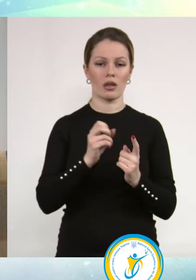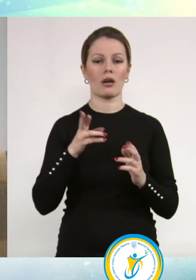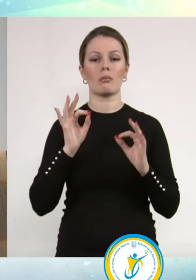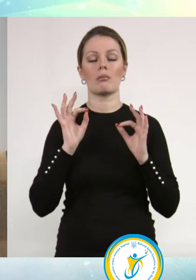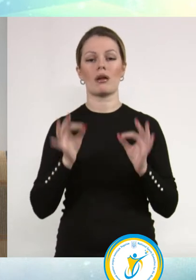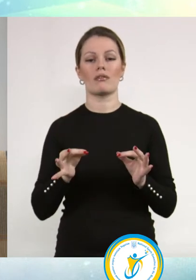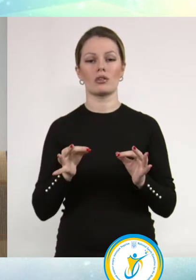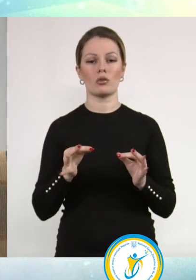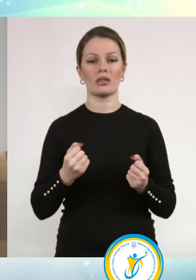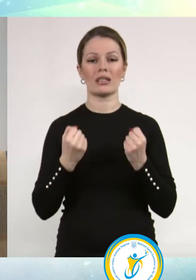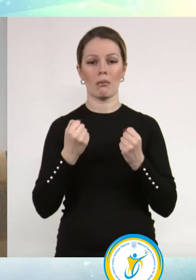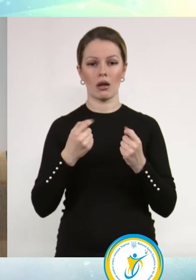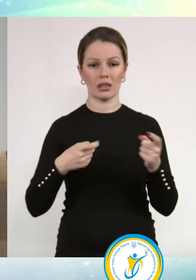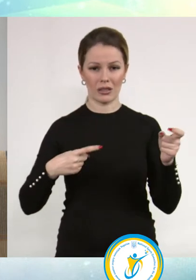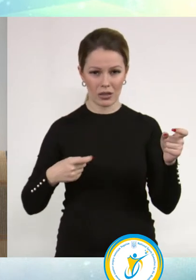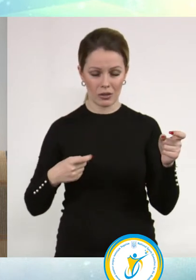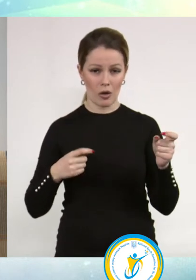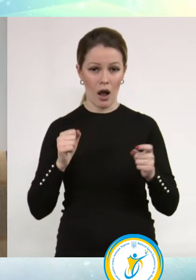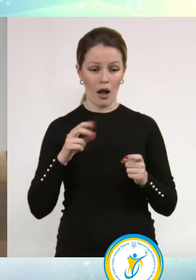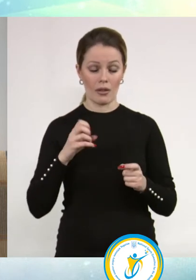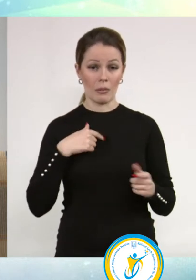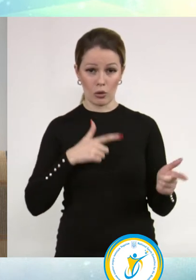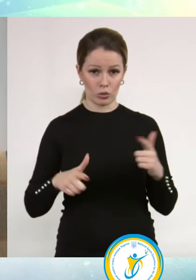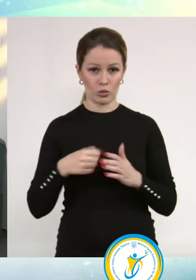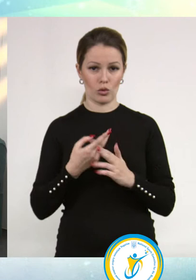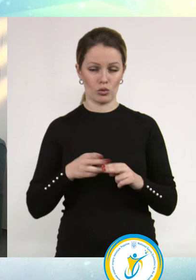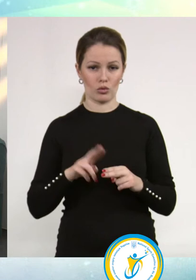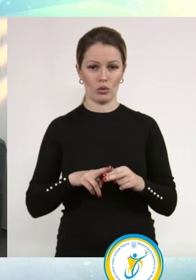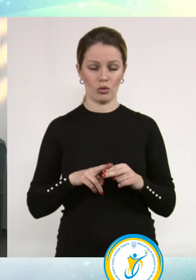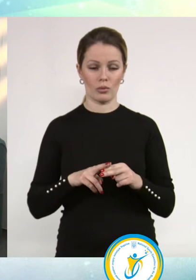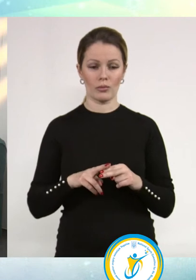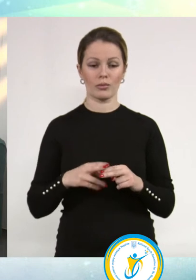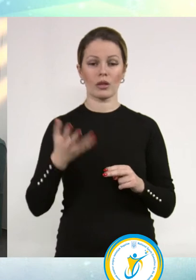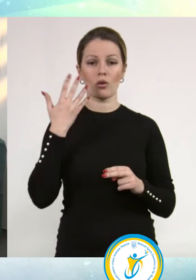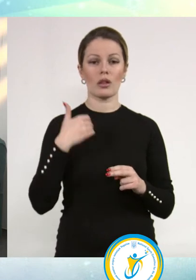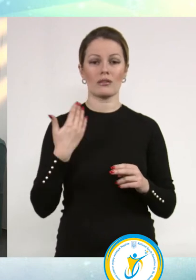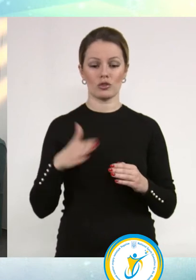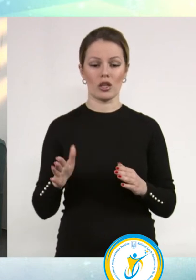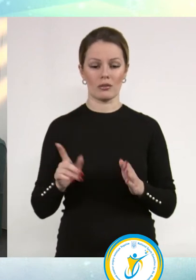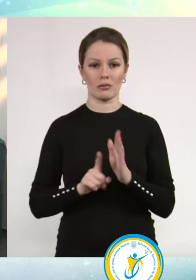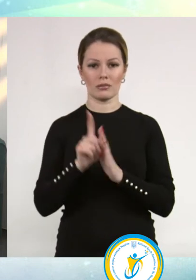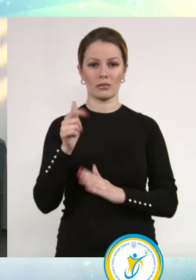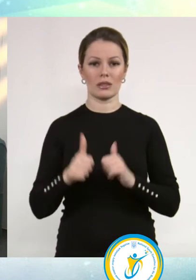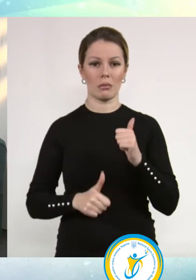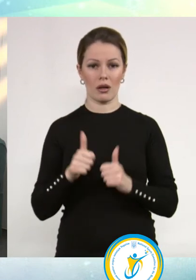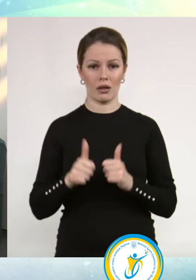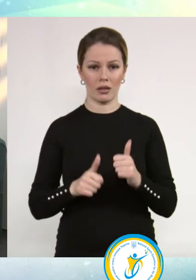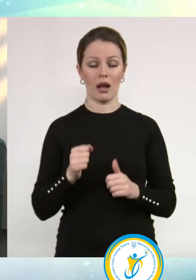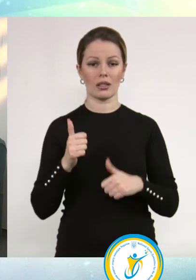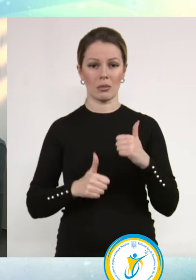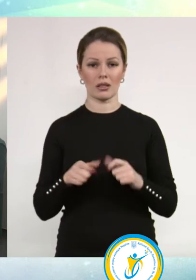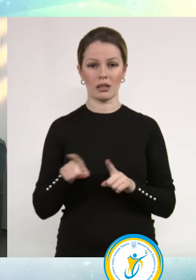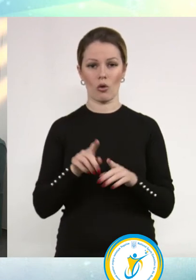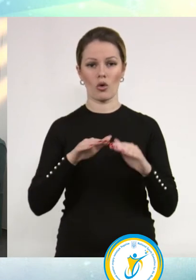тримати ствол. Ну, ми готуємося до цього. Но коли підходить соревнування, а соревнування